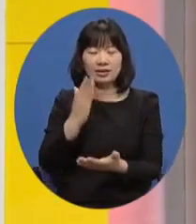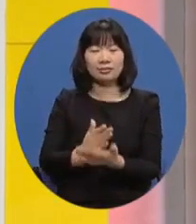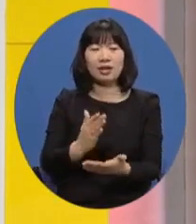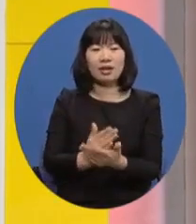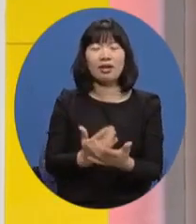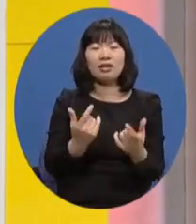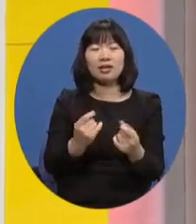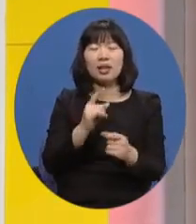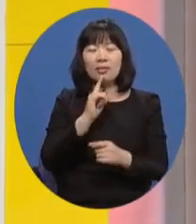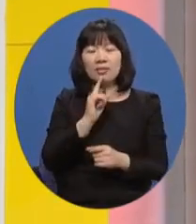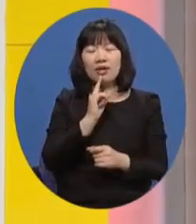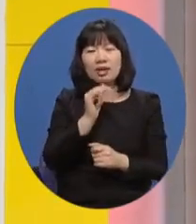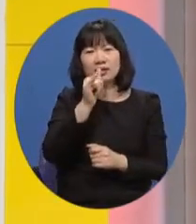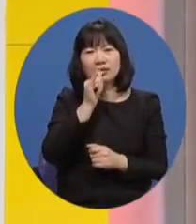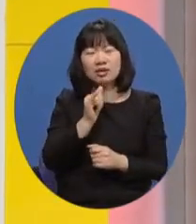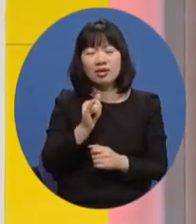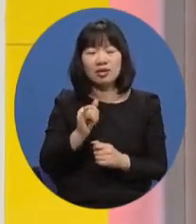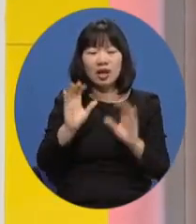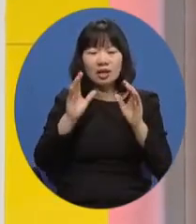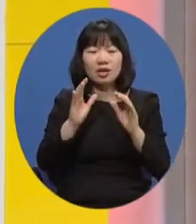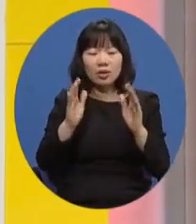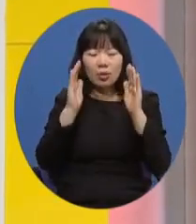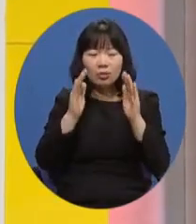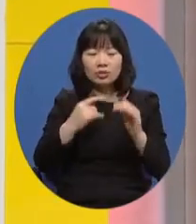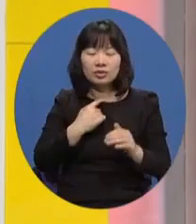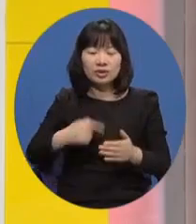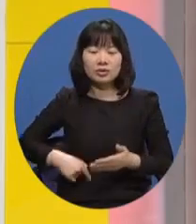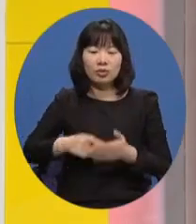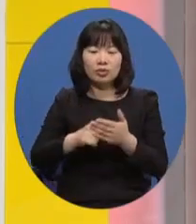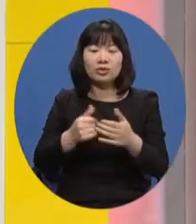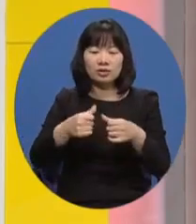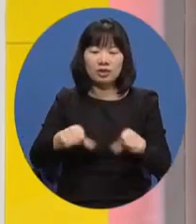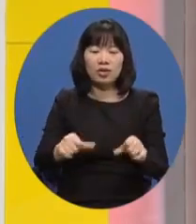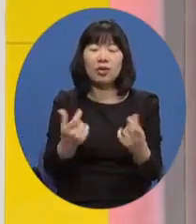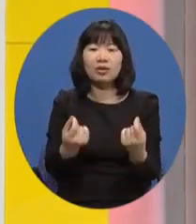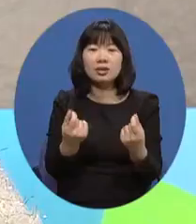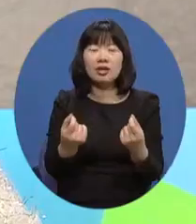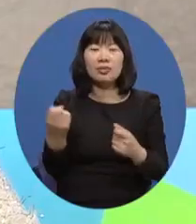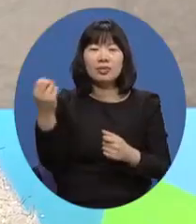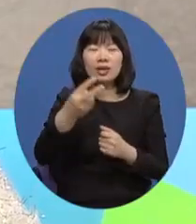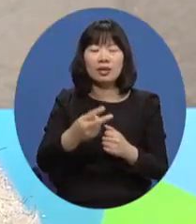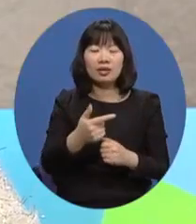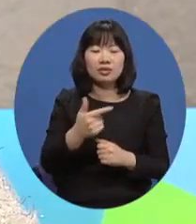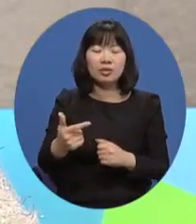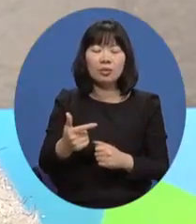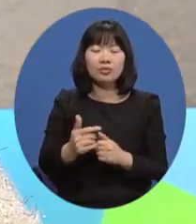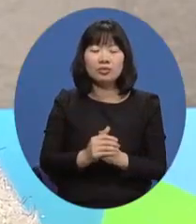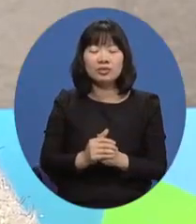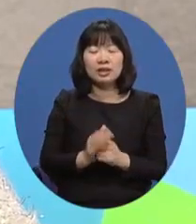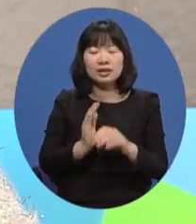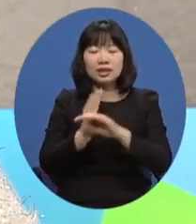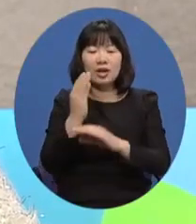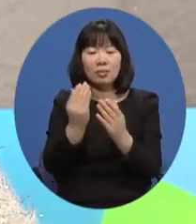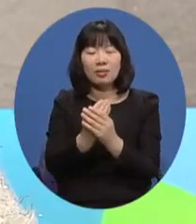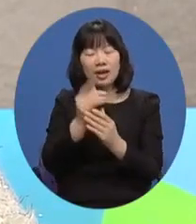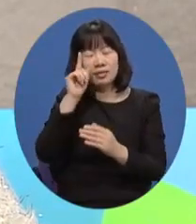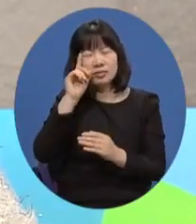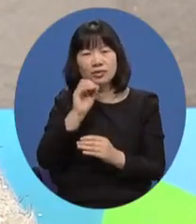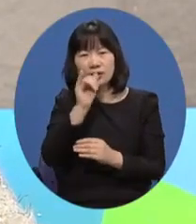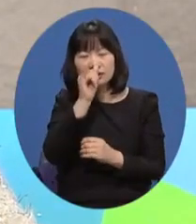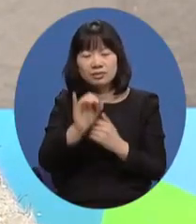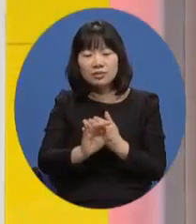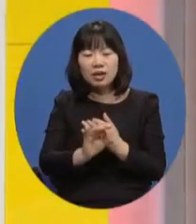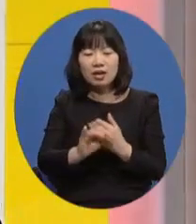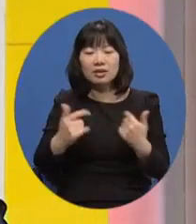마. 이렇게 말하는 거는 아이의 공부 의욕을 꺾어버리는 거죠. 그리고 너무 지나치게 완벽주의면